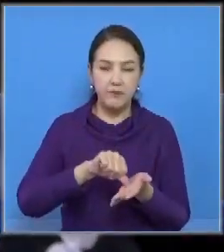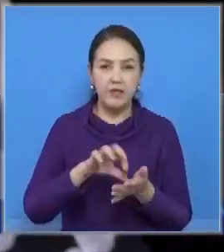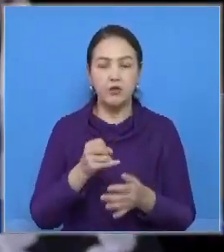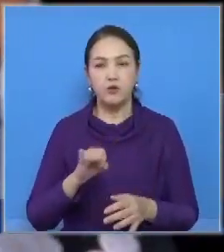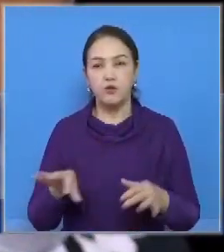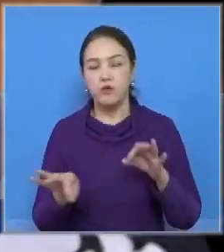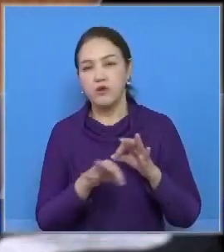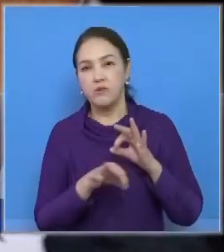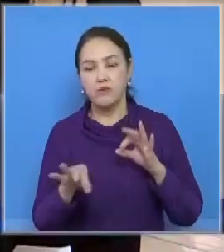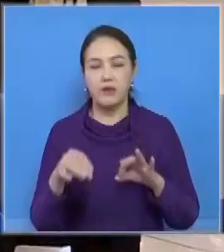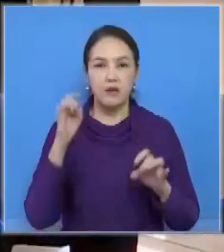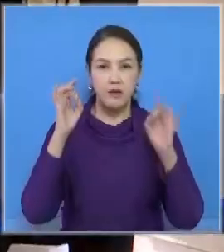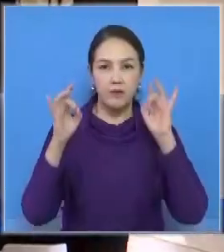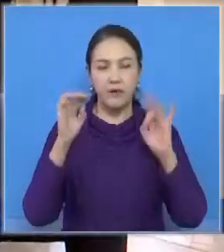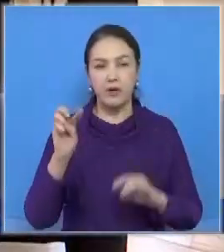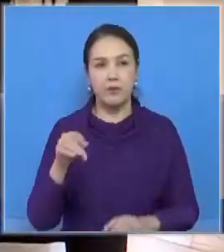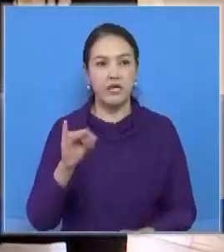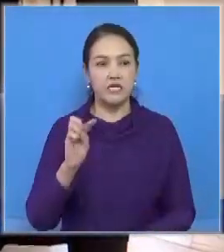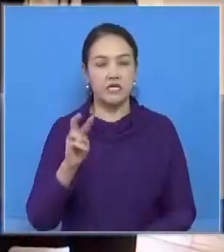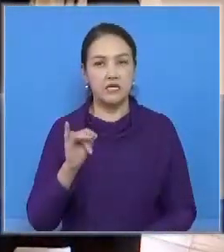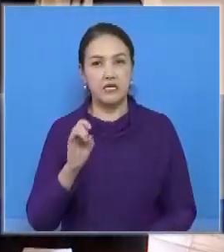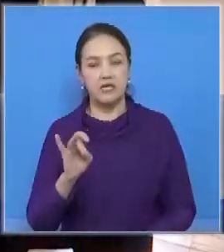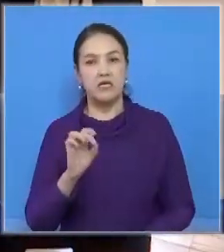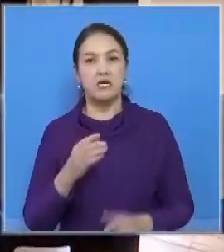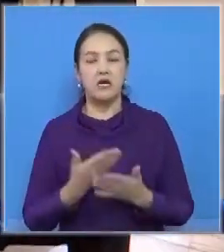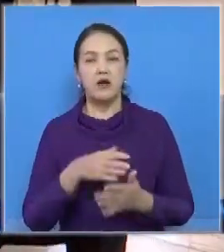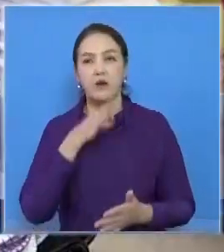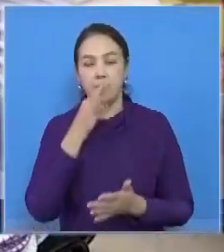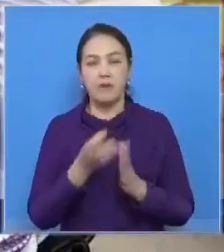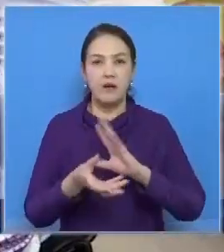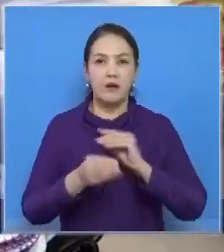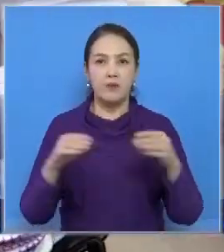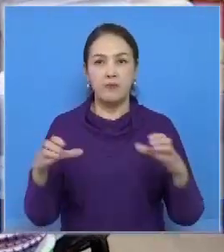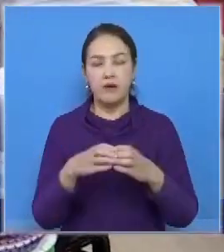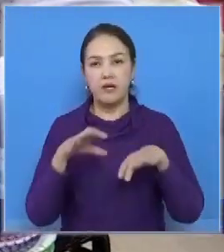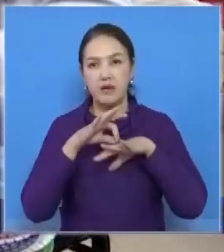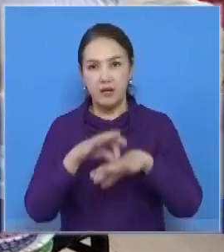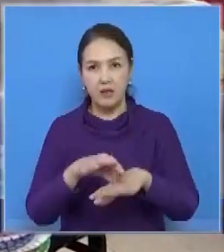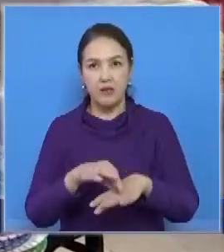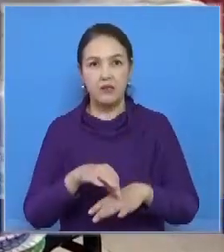исполнителей кюев, прозвучали произведения Абува Кьера Кердеры. Ответим, что цель подобных акций – пробудить у